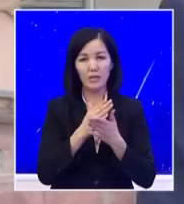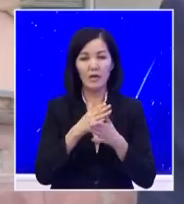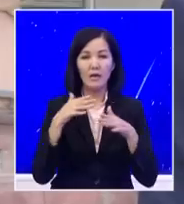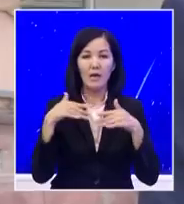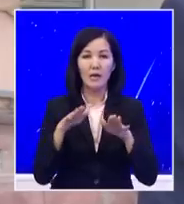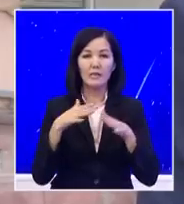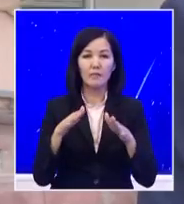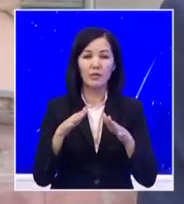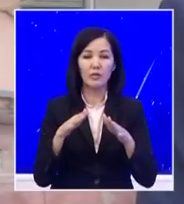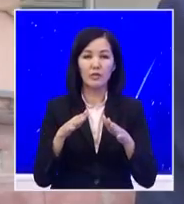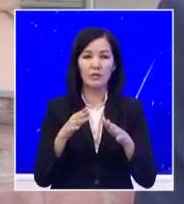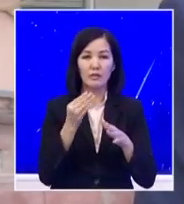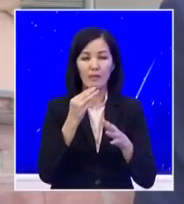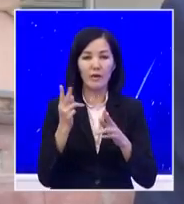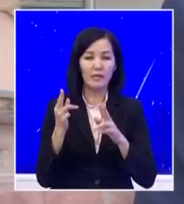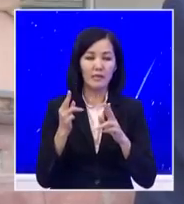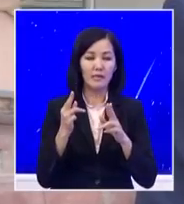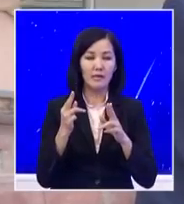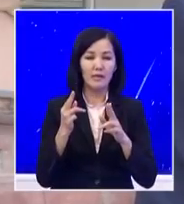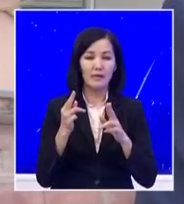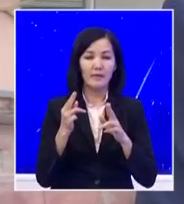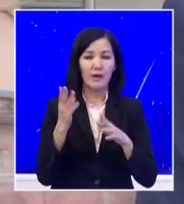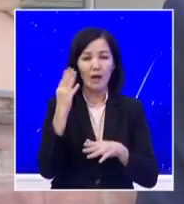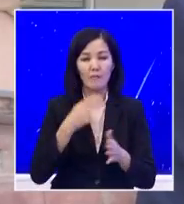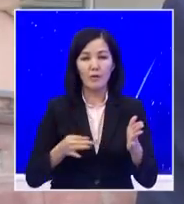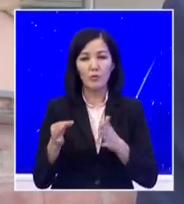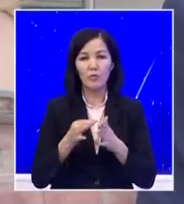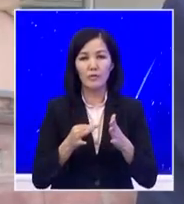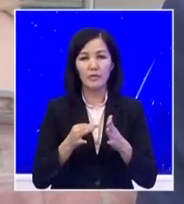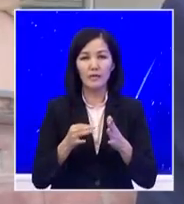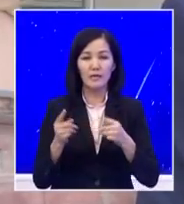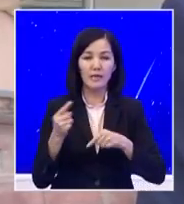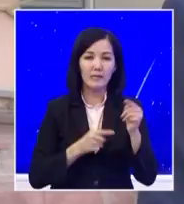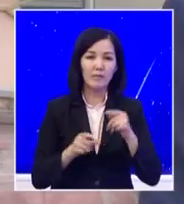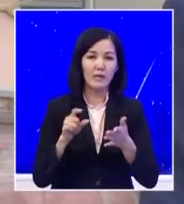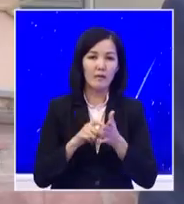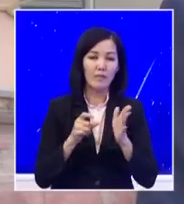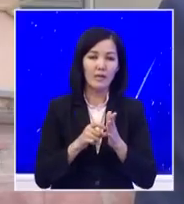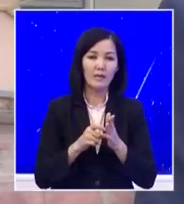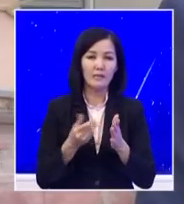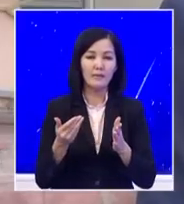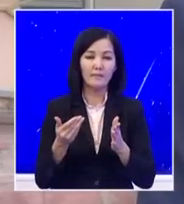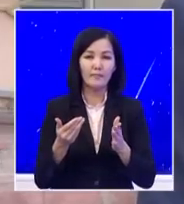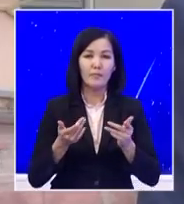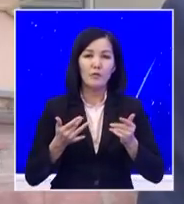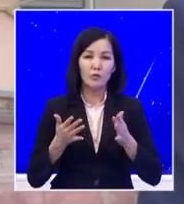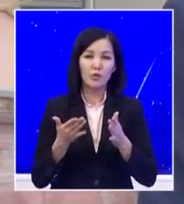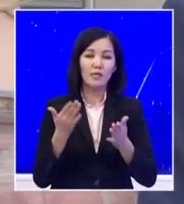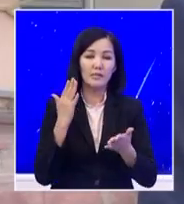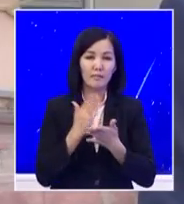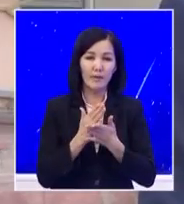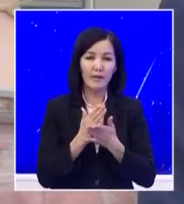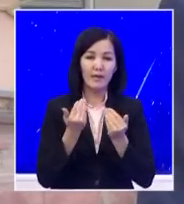аспашы мамандығы бойынша. Енді мынау Алматы облыстық кәсіпкерлер палатасының сұранысы бар, бізде олардың сұранысы бойынша